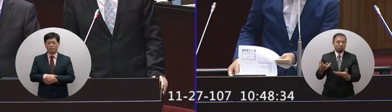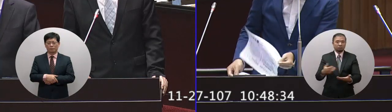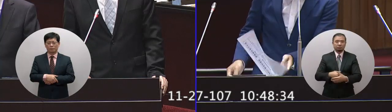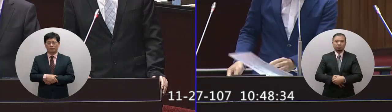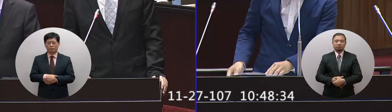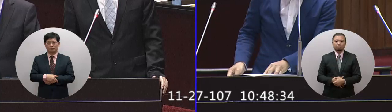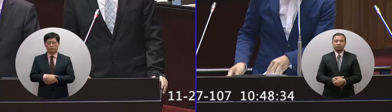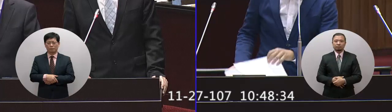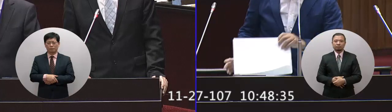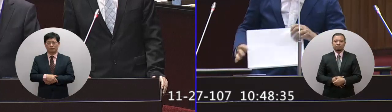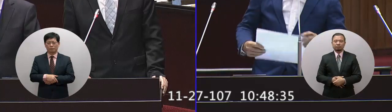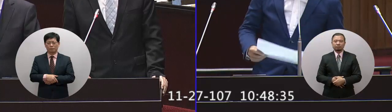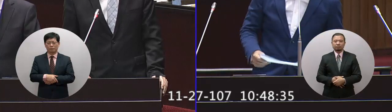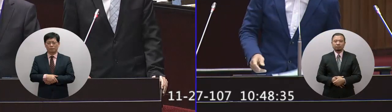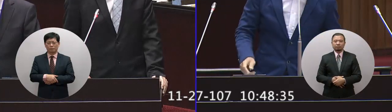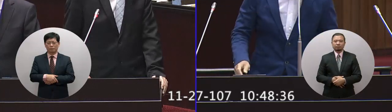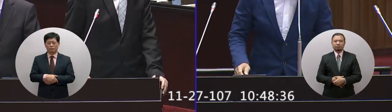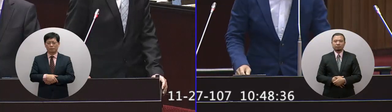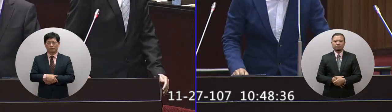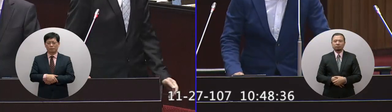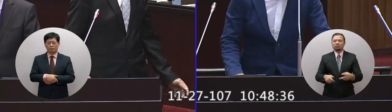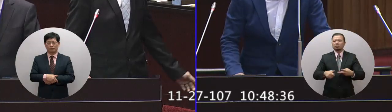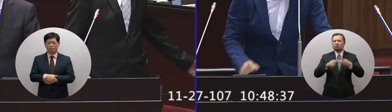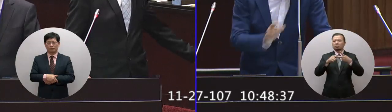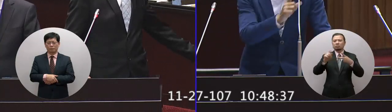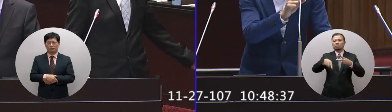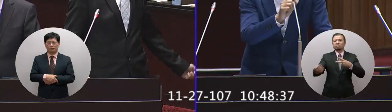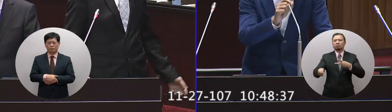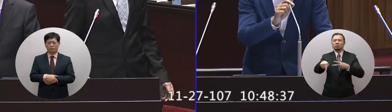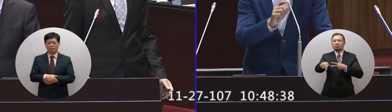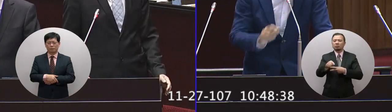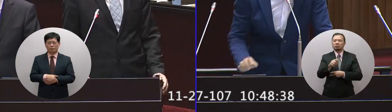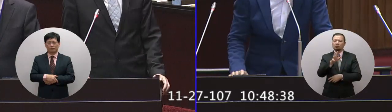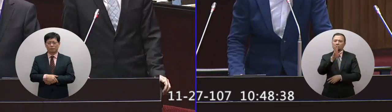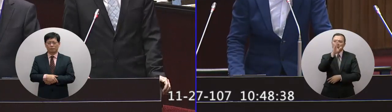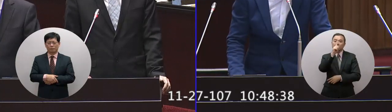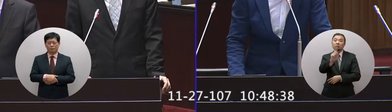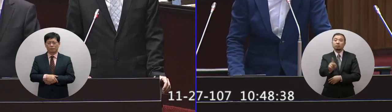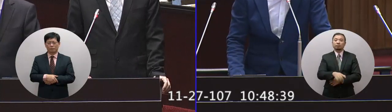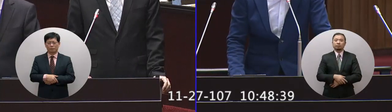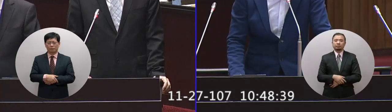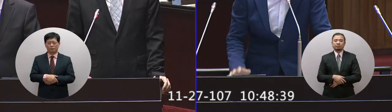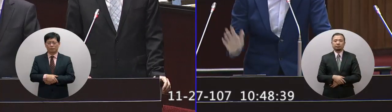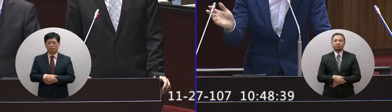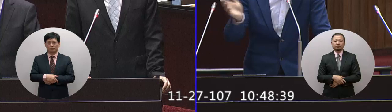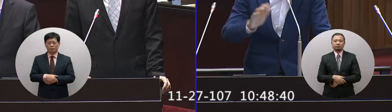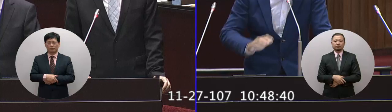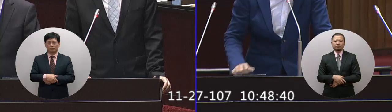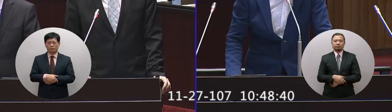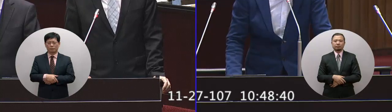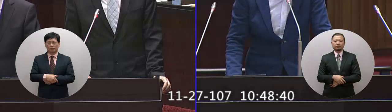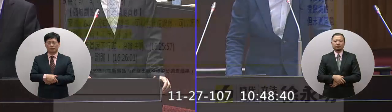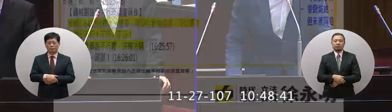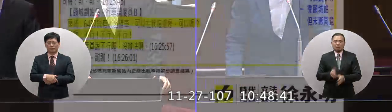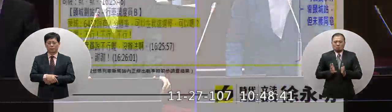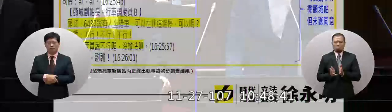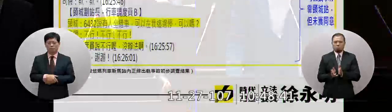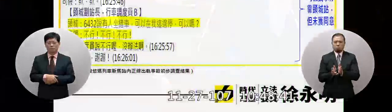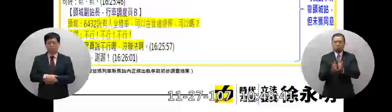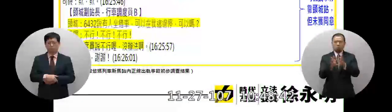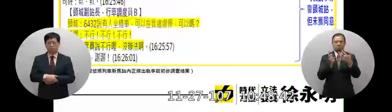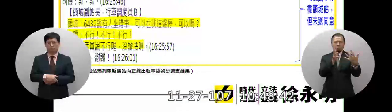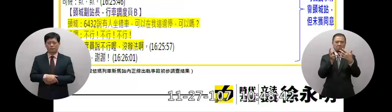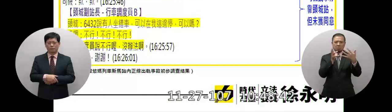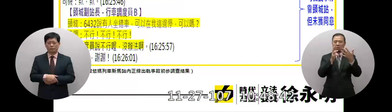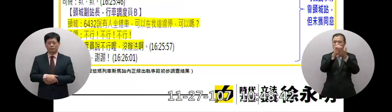页。更吊诡的是，这个行车对话里面，司机说希望